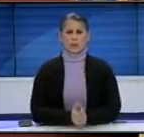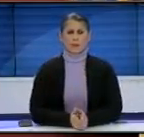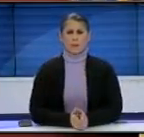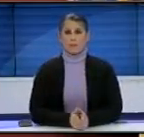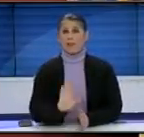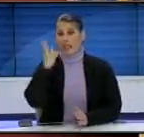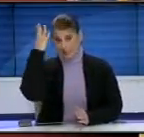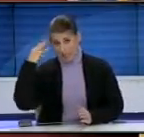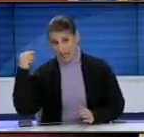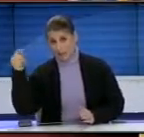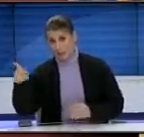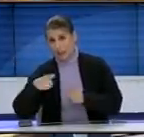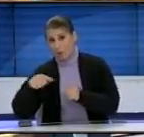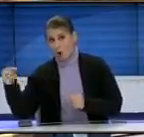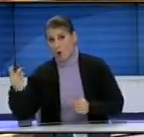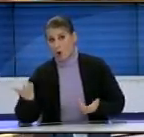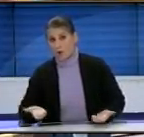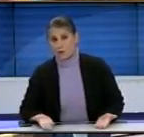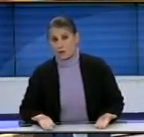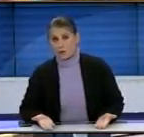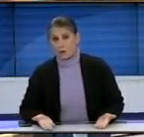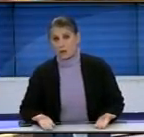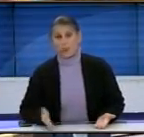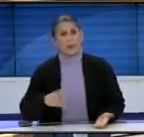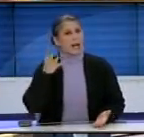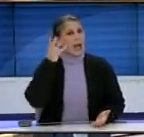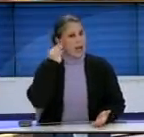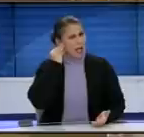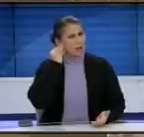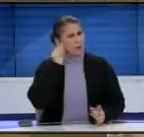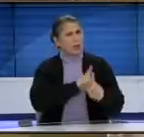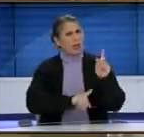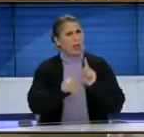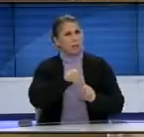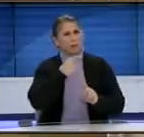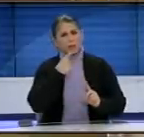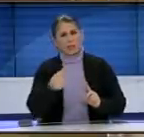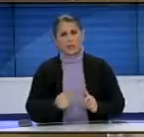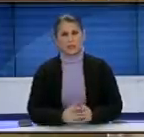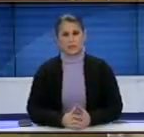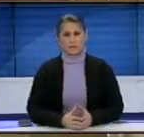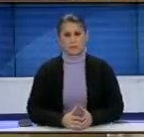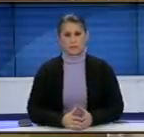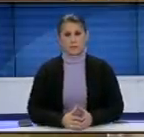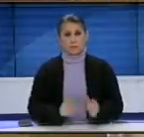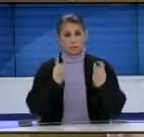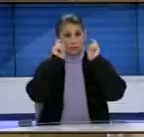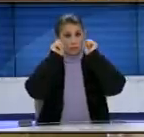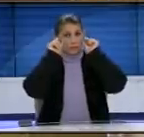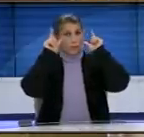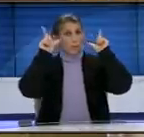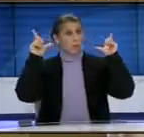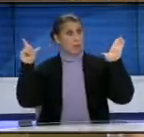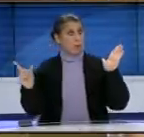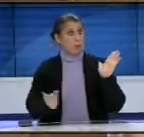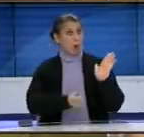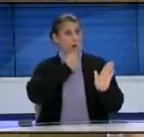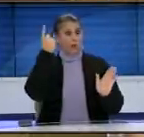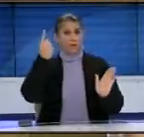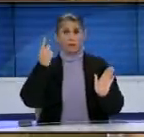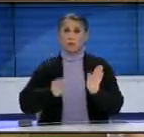Ή μήπως το ξεχάσαμε αυτό? Γιατί άκουσα και κάποιους να μιλάνε για πρωτοφανές γεγονός. Συμβαίνει για